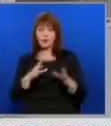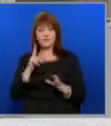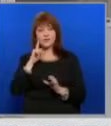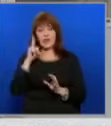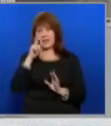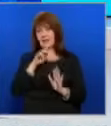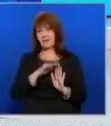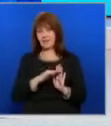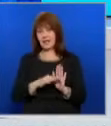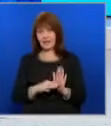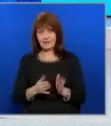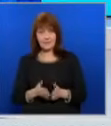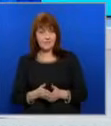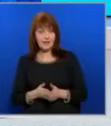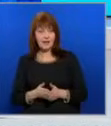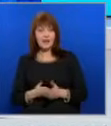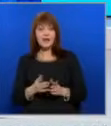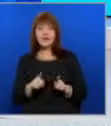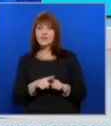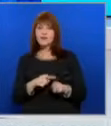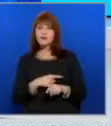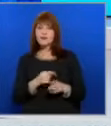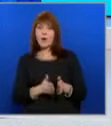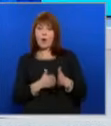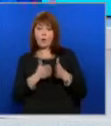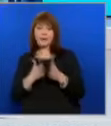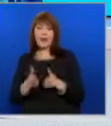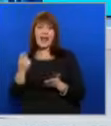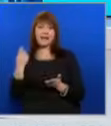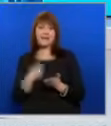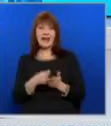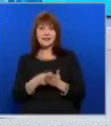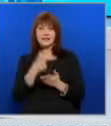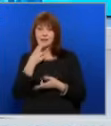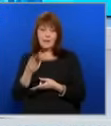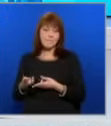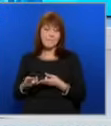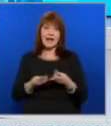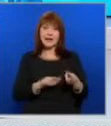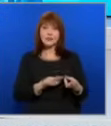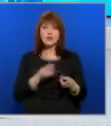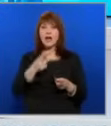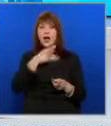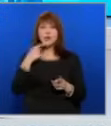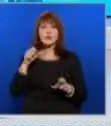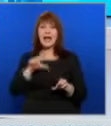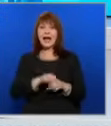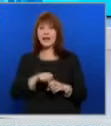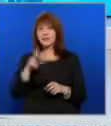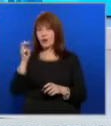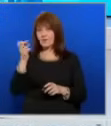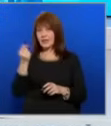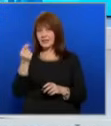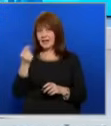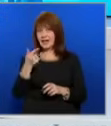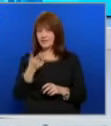дневен ред. В същото време отлагаме таксата за пренос на руски газ от 20 лева. Това обявиха